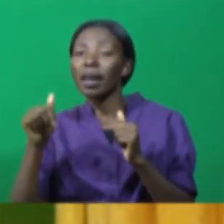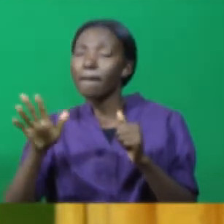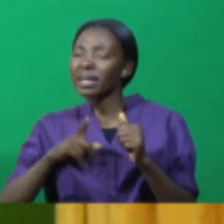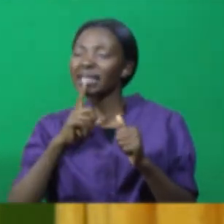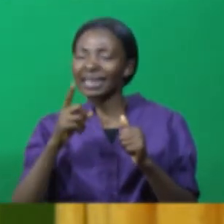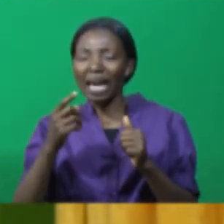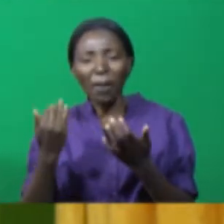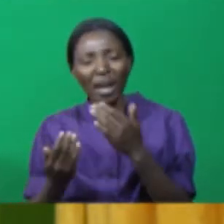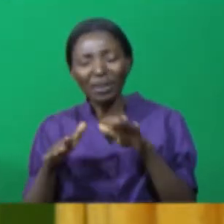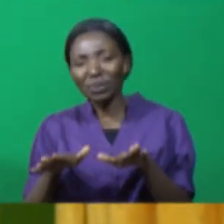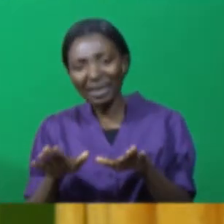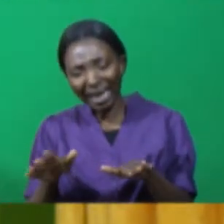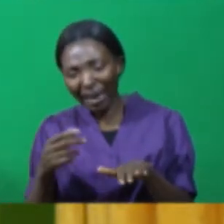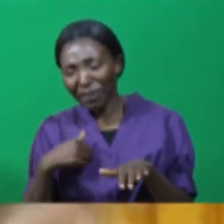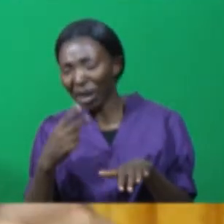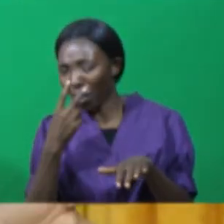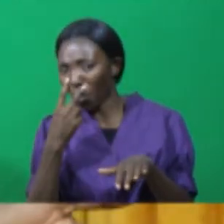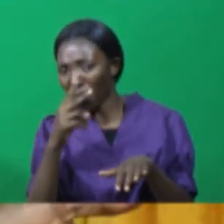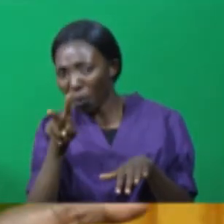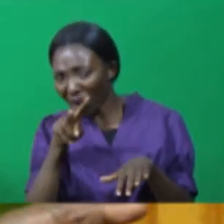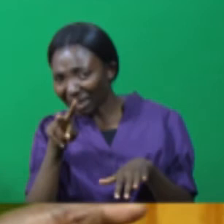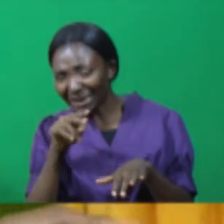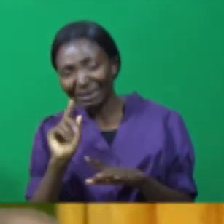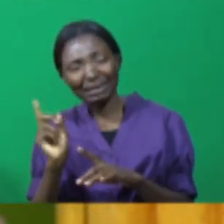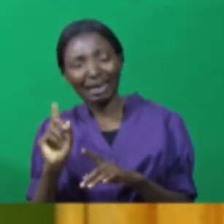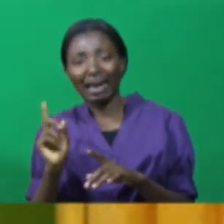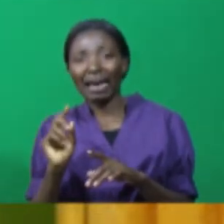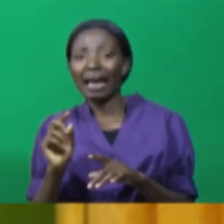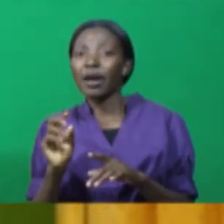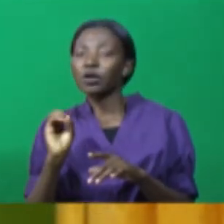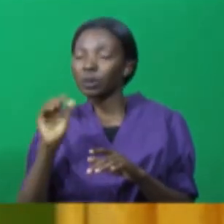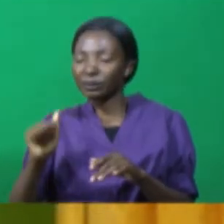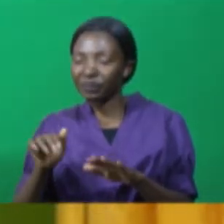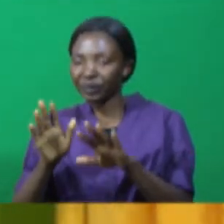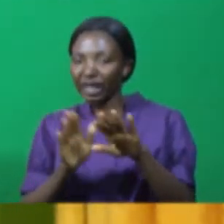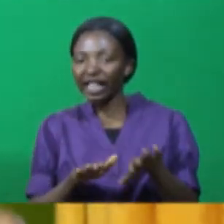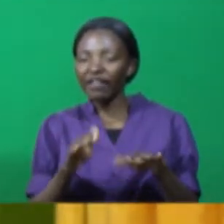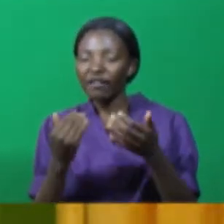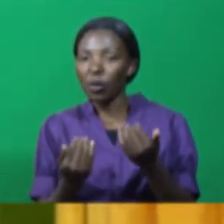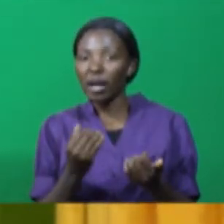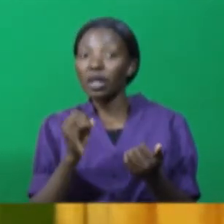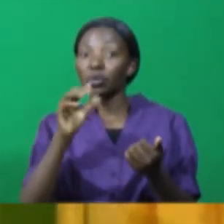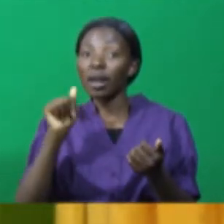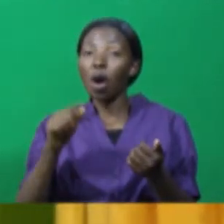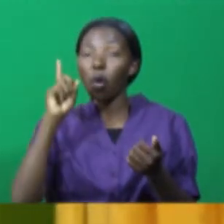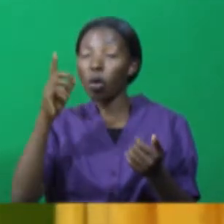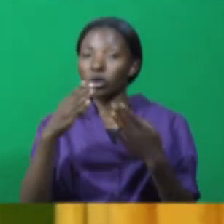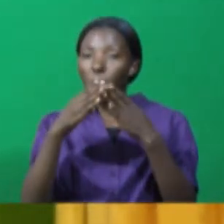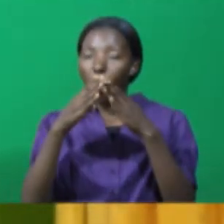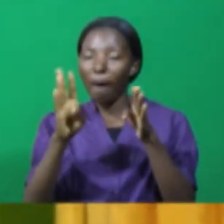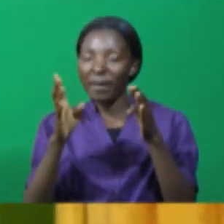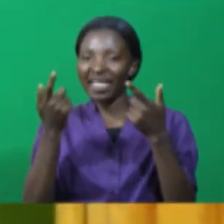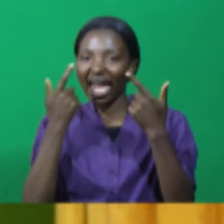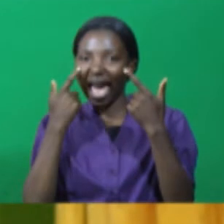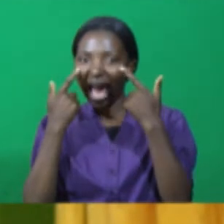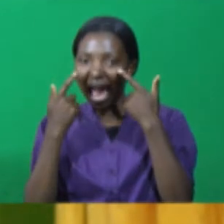zindakatarisa. Okay. Arguchema wari nepapa. Ngirozi ya vaya uwe. Patichimu, urugona, hanzi mwari akavura maziso